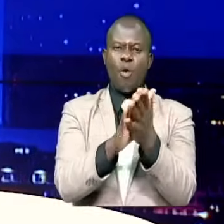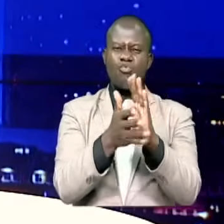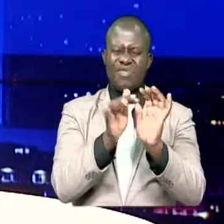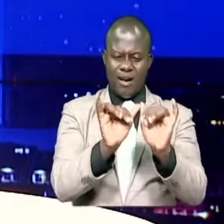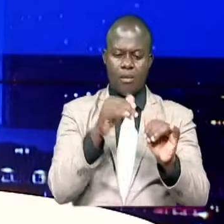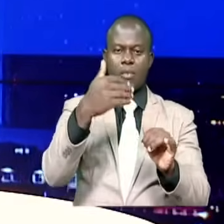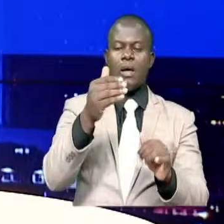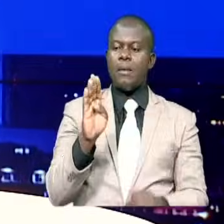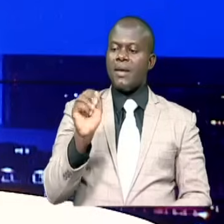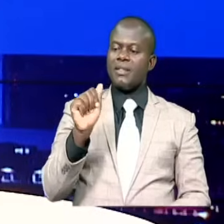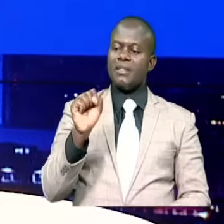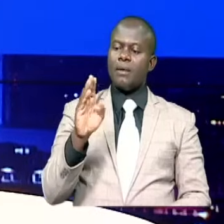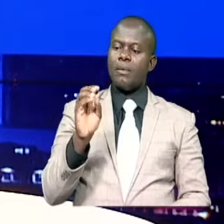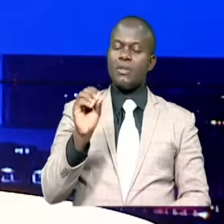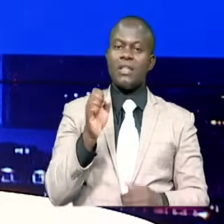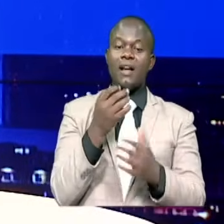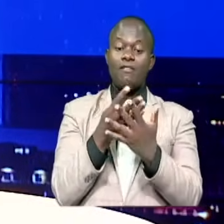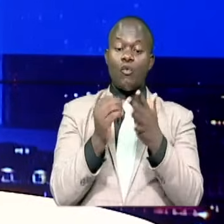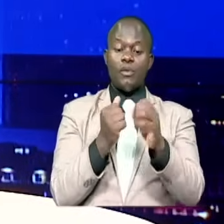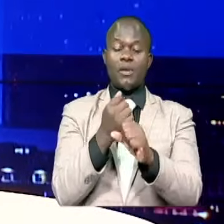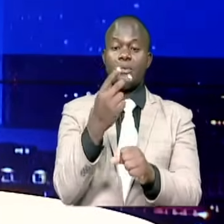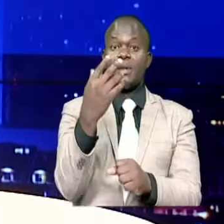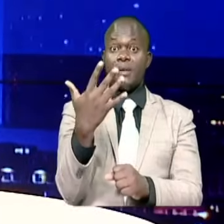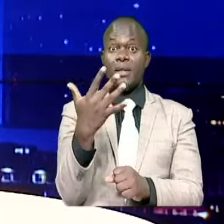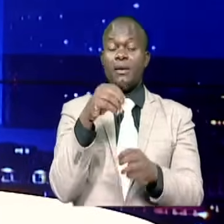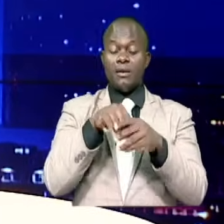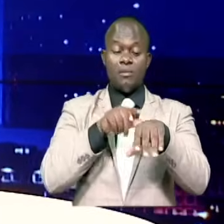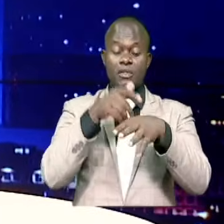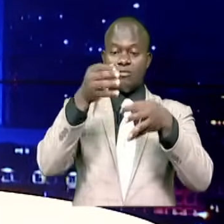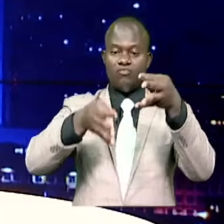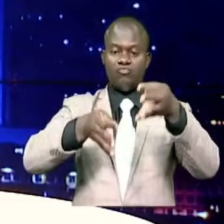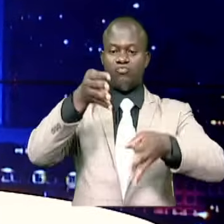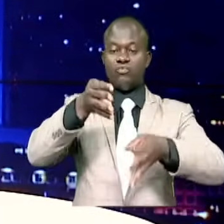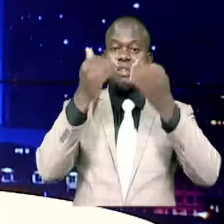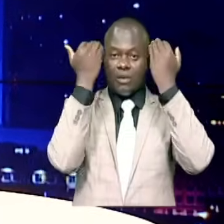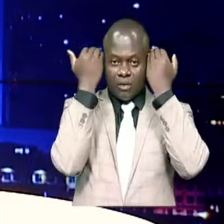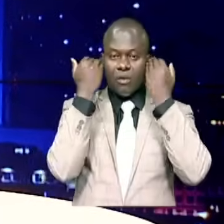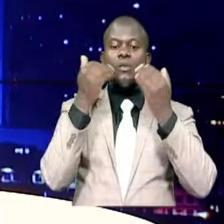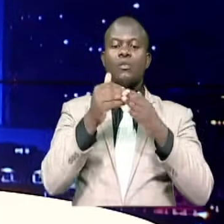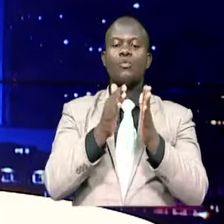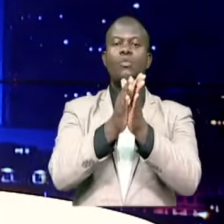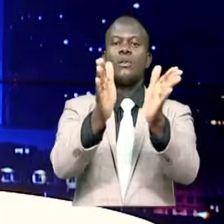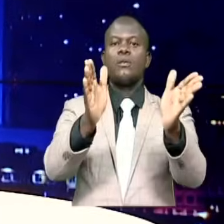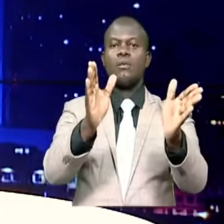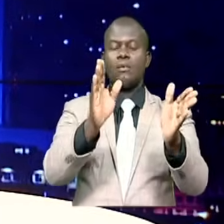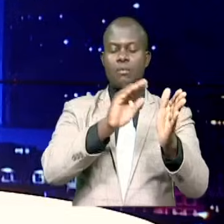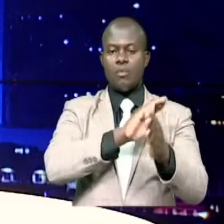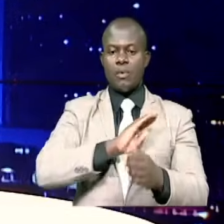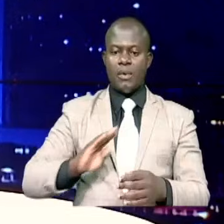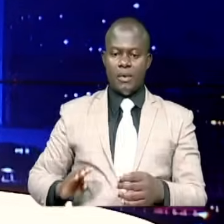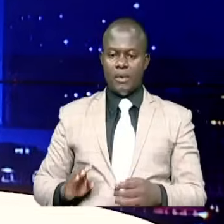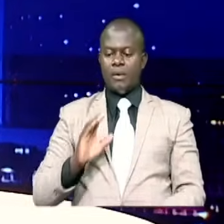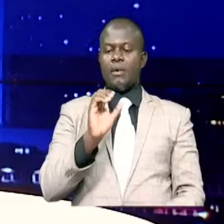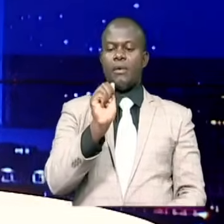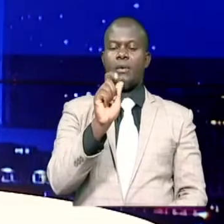Basabose agafungwa imyaka 25. Ni mu rubanza rwabo ruburanishwa n'urukiko rwa rubanda rw'i Buruseli mu Bubiligi.